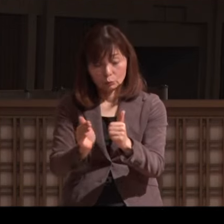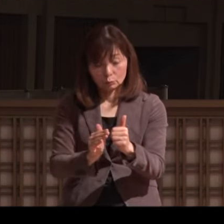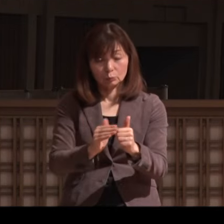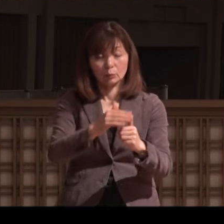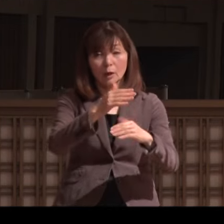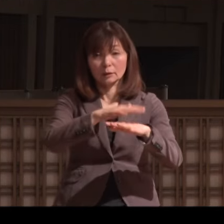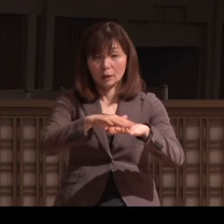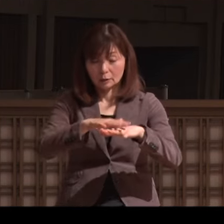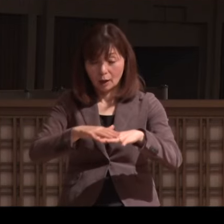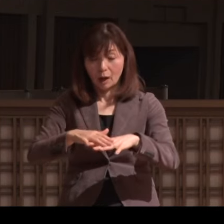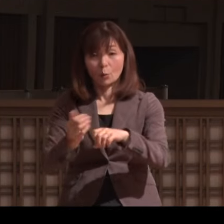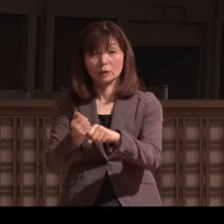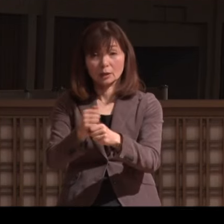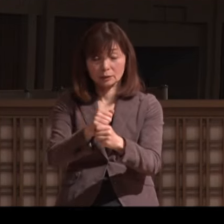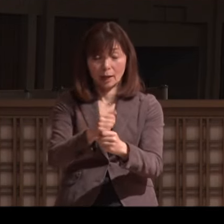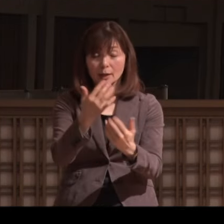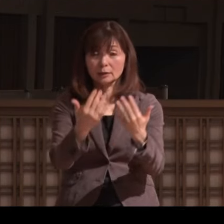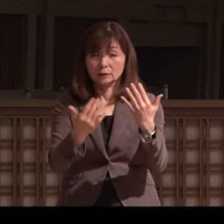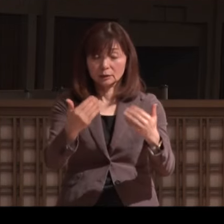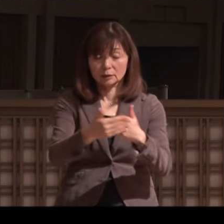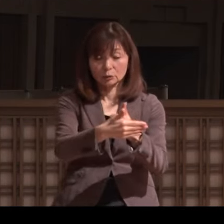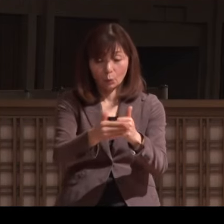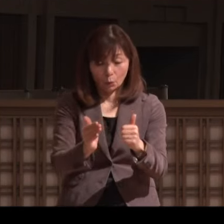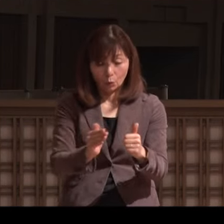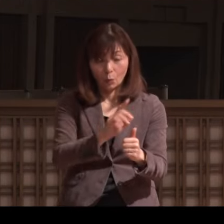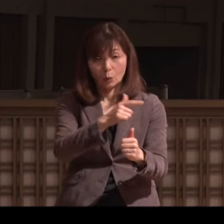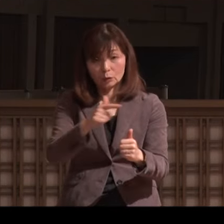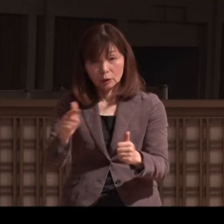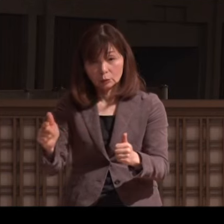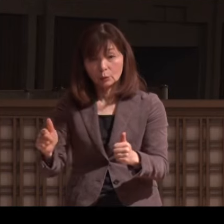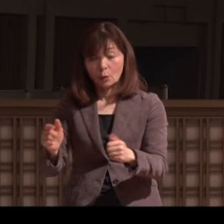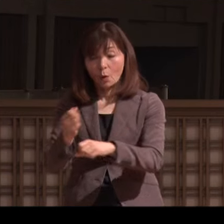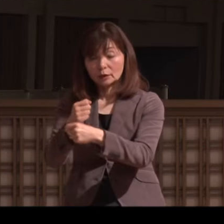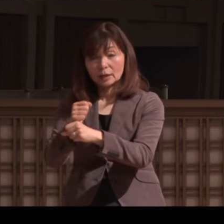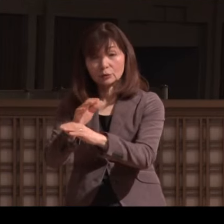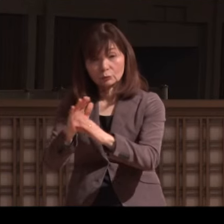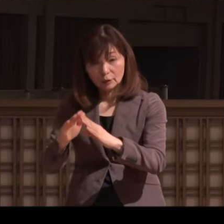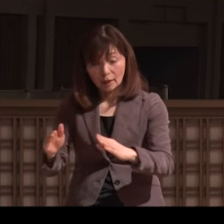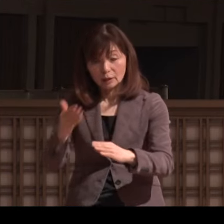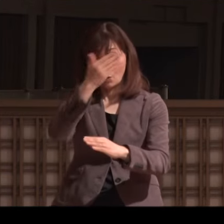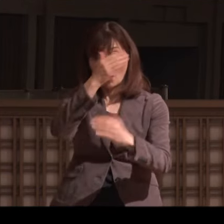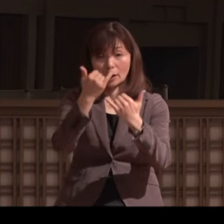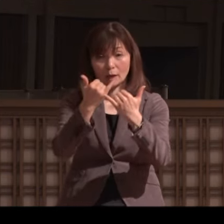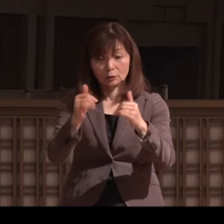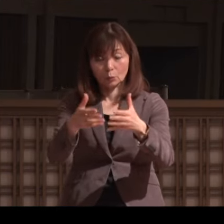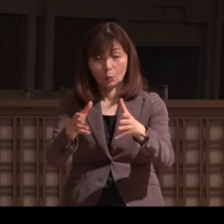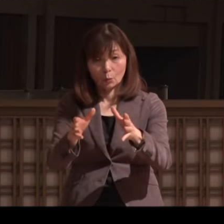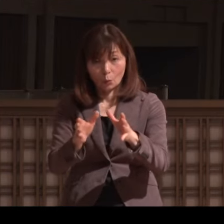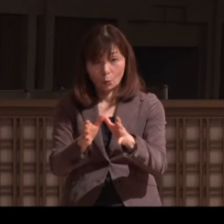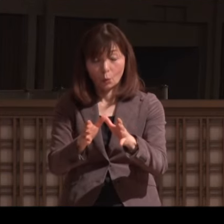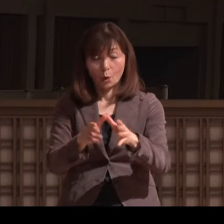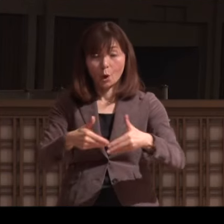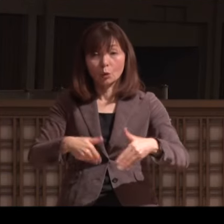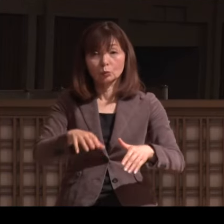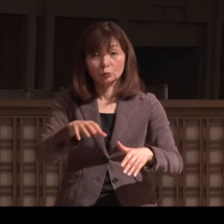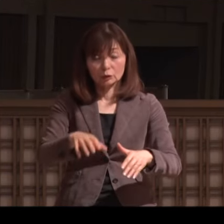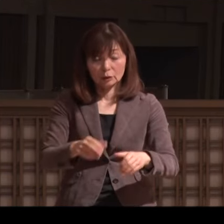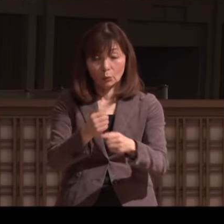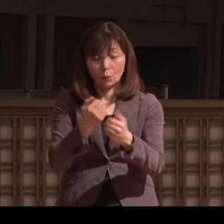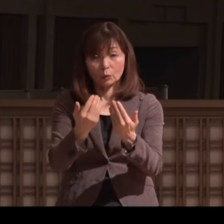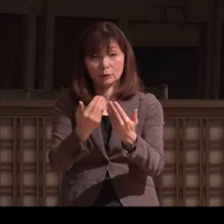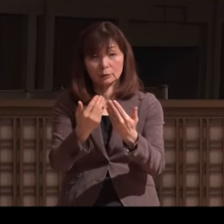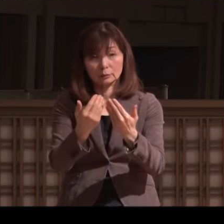え森林保護そういった問題をそれぞれの研究会や若者のグループによる故殺学者ふさ学者に